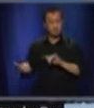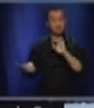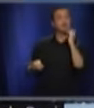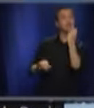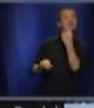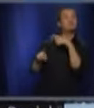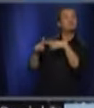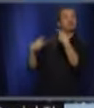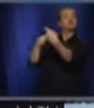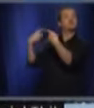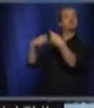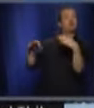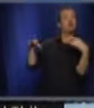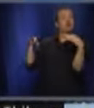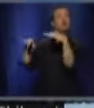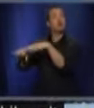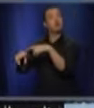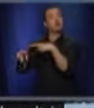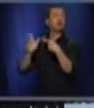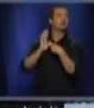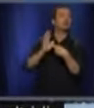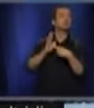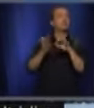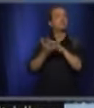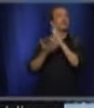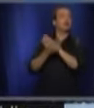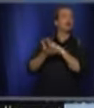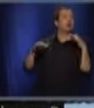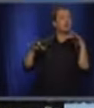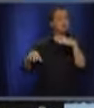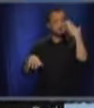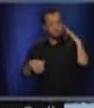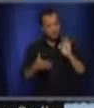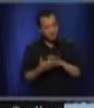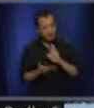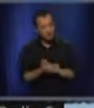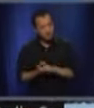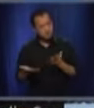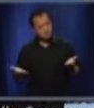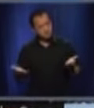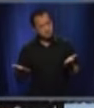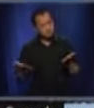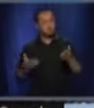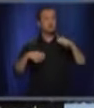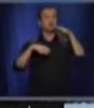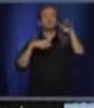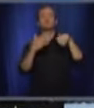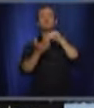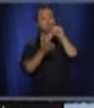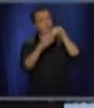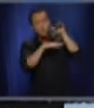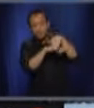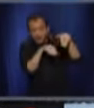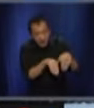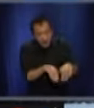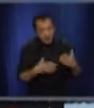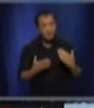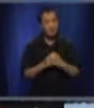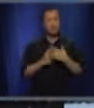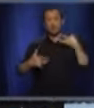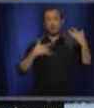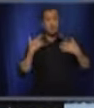de spectacle, mais un mariage où, naturellement, vous savez, les mariages, les funérailles, c'est des endroits où on a besoin d'émotions, où